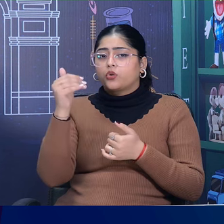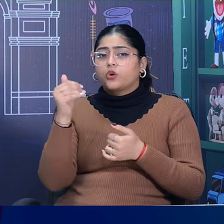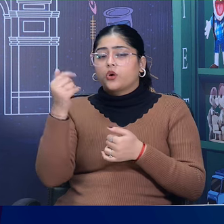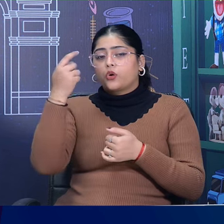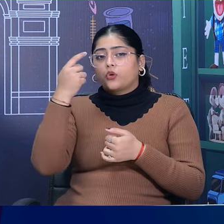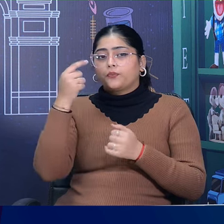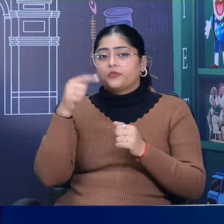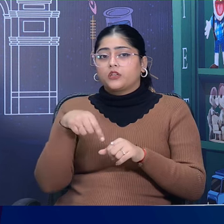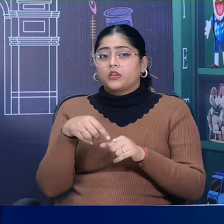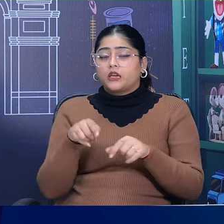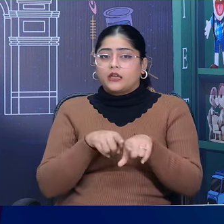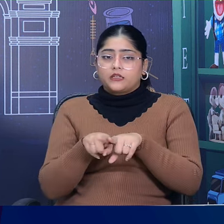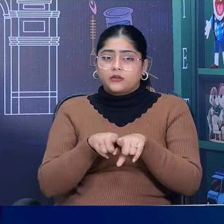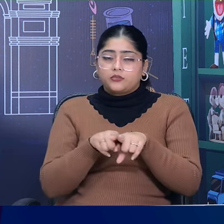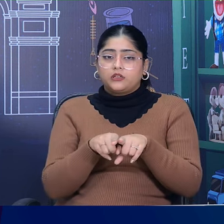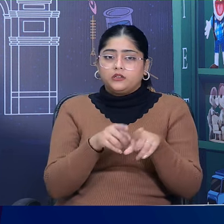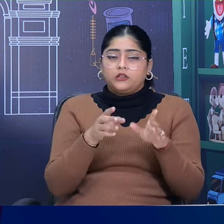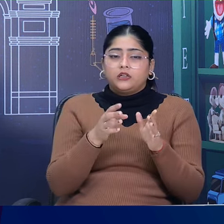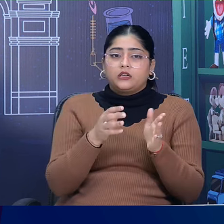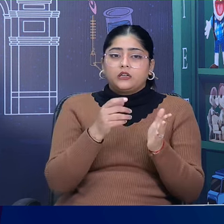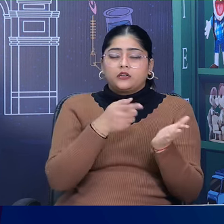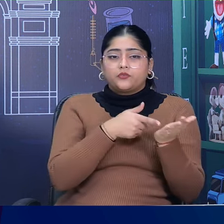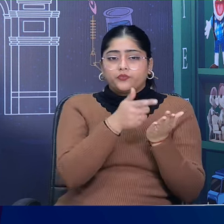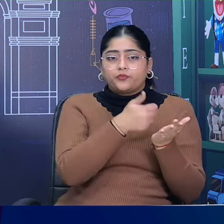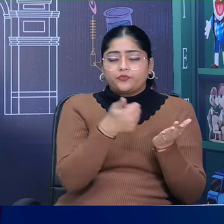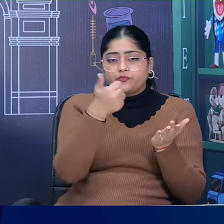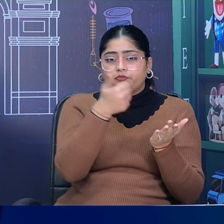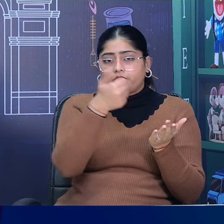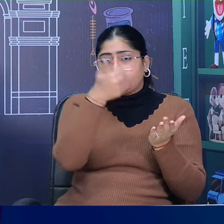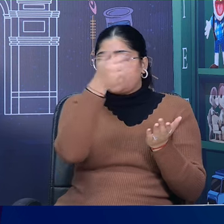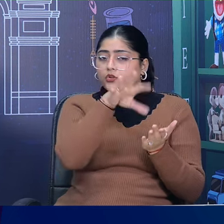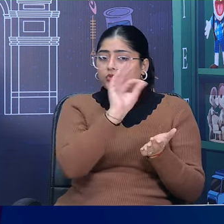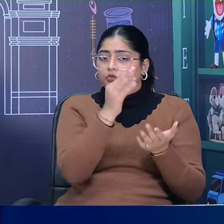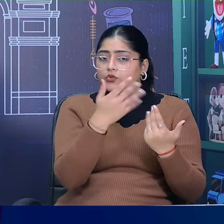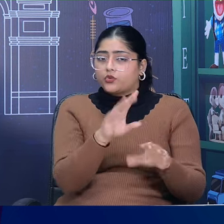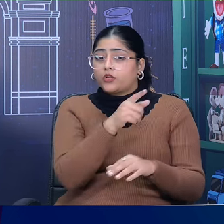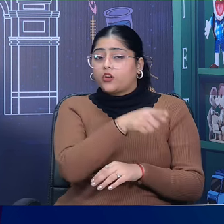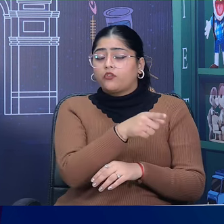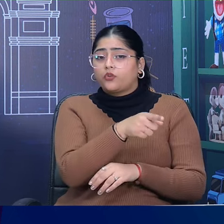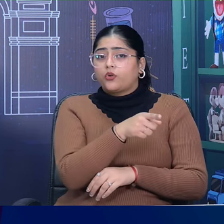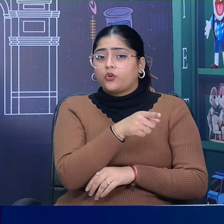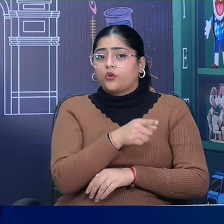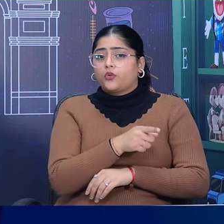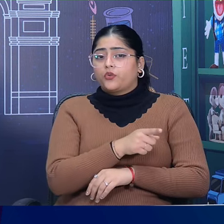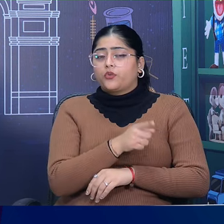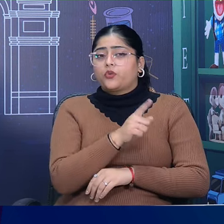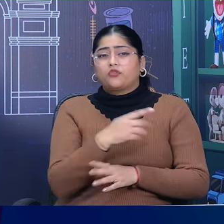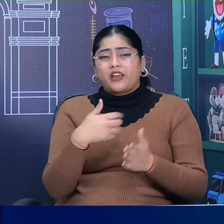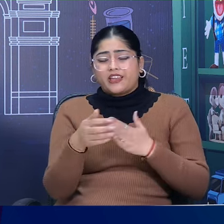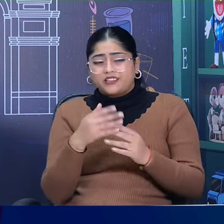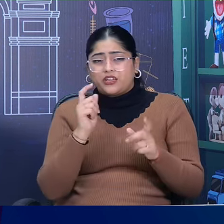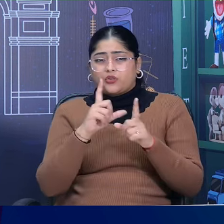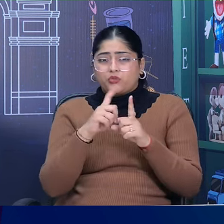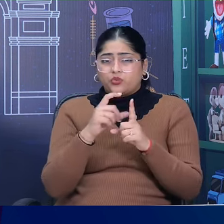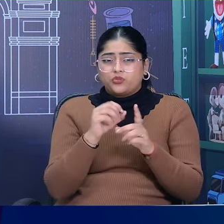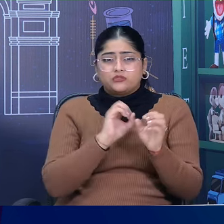अपॉइंट्स पंच के तौर पर आया है या फिर वो ग्राम सभा से इलेक्ट होकर आया है तो ऐसे में उसकी अनचाही मनमानी